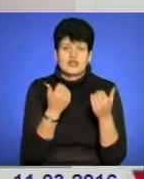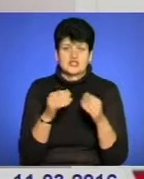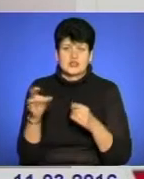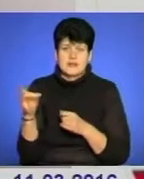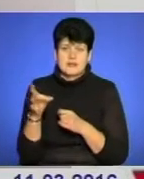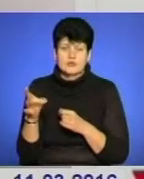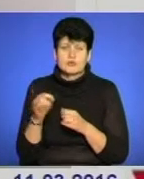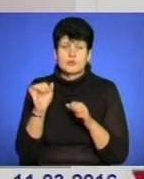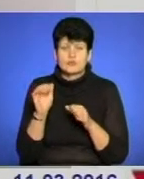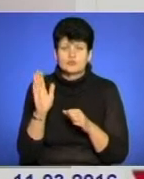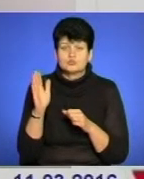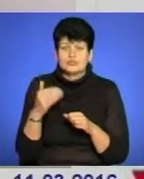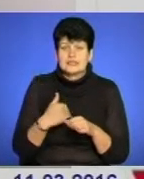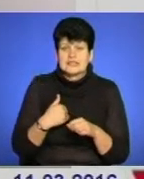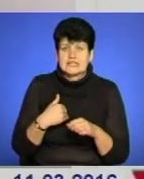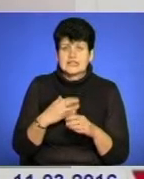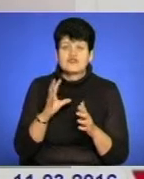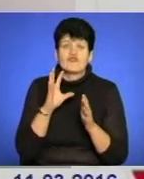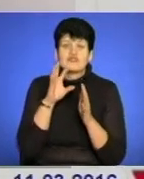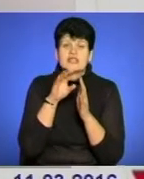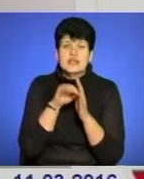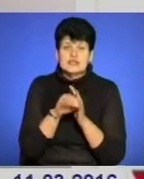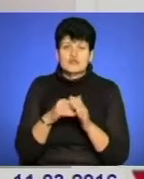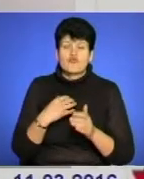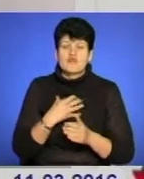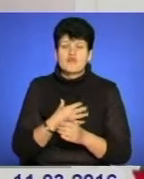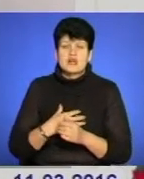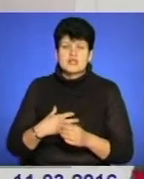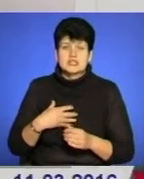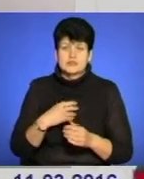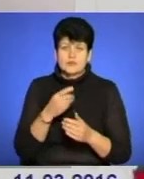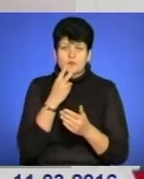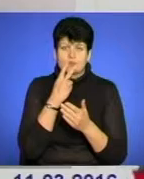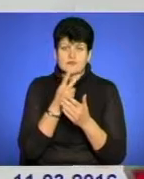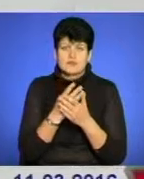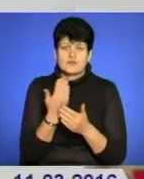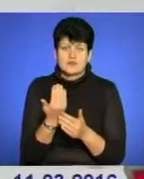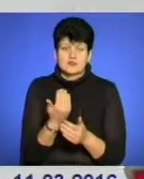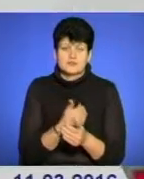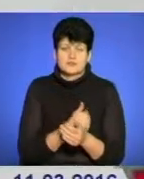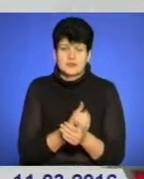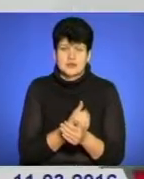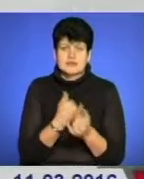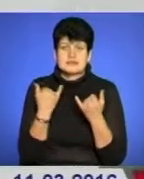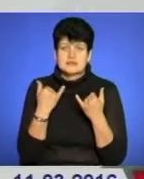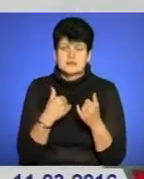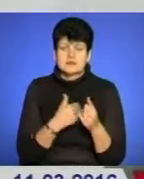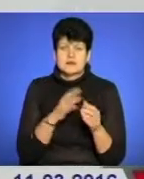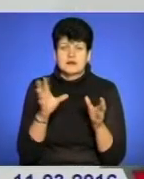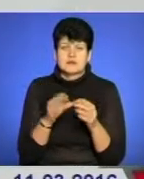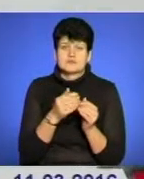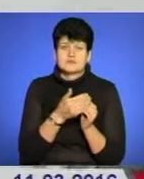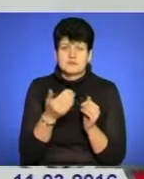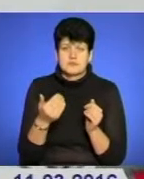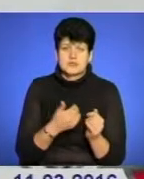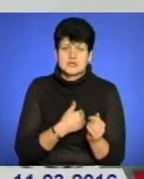це може бути наш такий внесок, але дуже важливо прояв вашої ініціативи. Зараз ми з вами